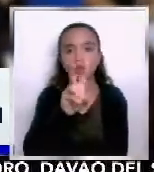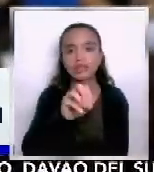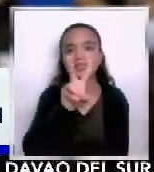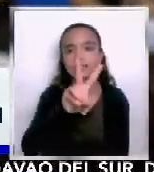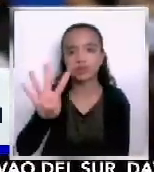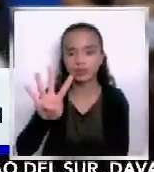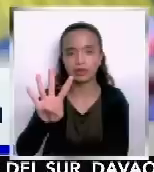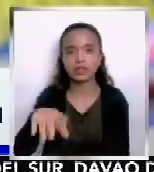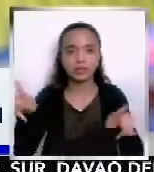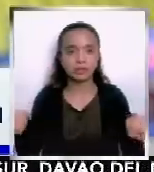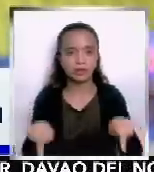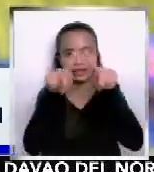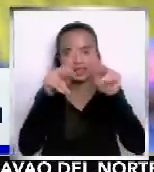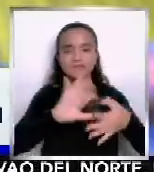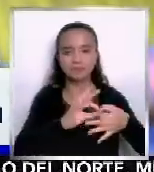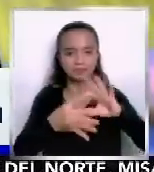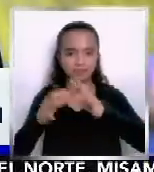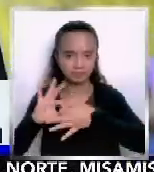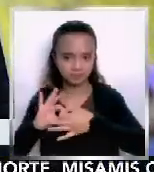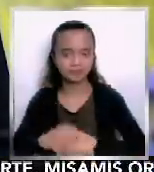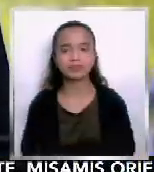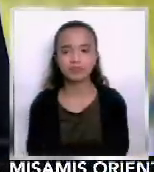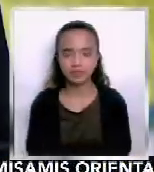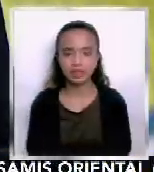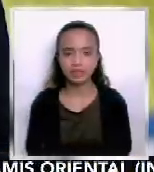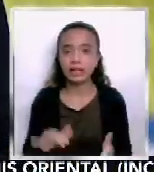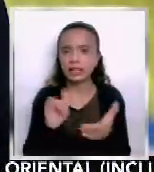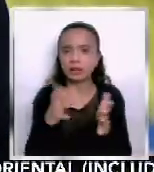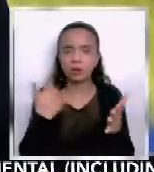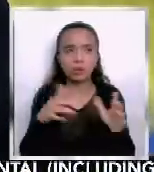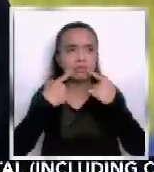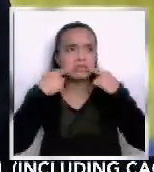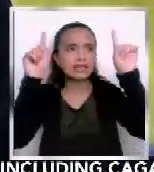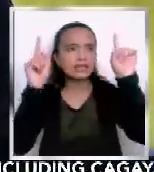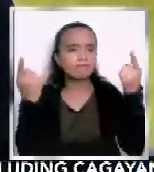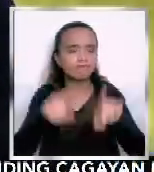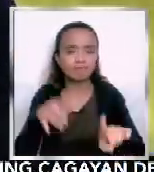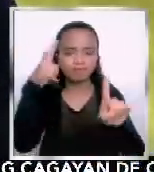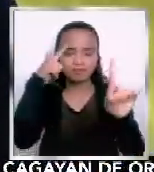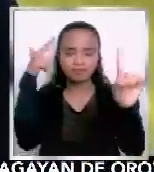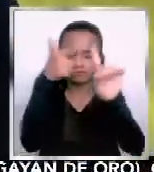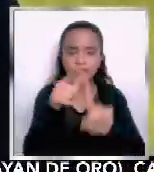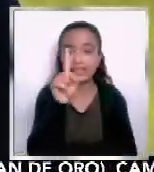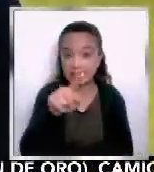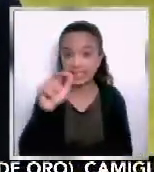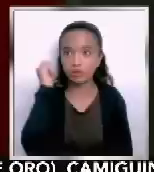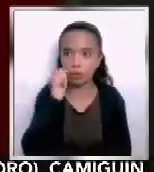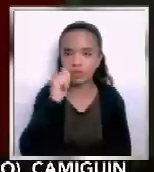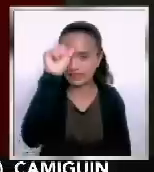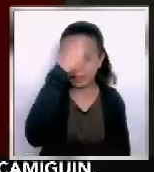Paris Olympics. At sa taas na mga naabot ng anak, isa lang daw ang lagi niyang pinapaalala kay